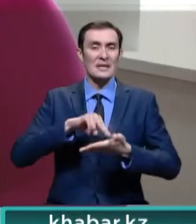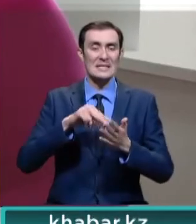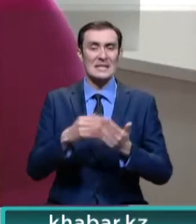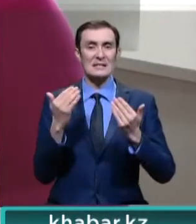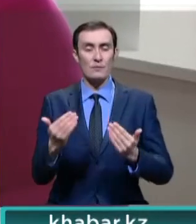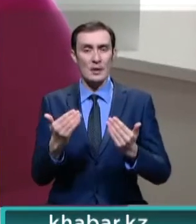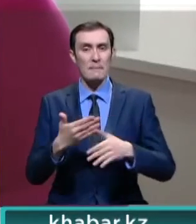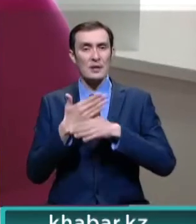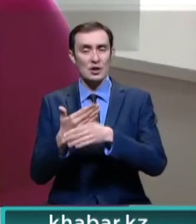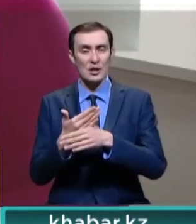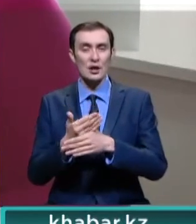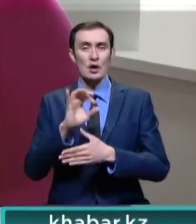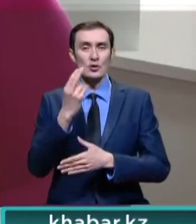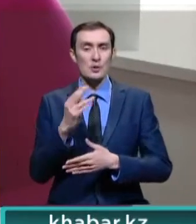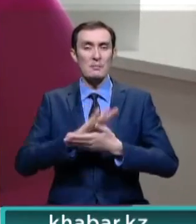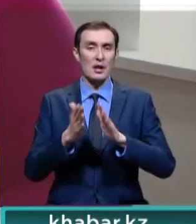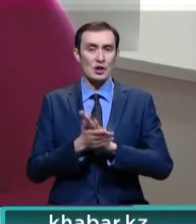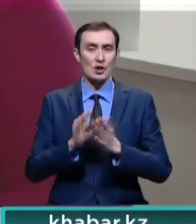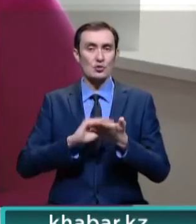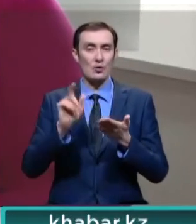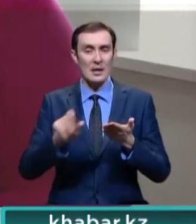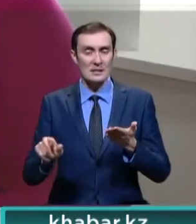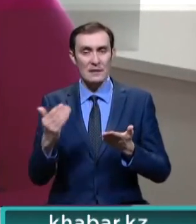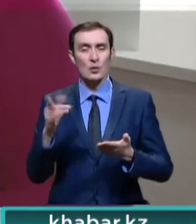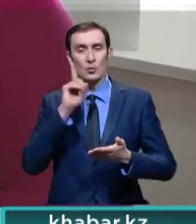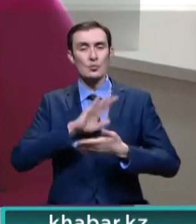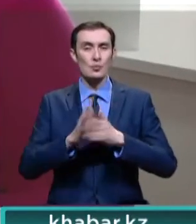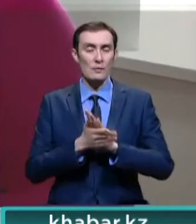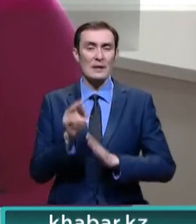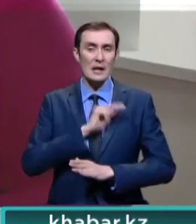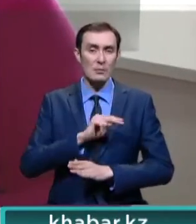сегодняшний день – поддержать их социальное положение, создать условия для их работы на благо страны.